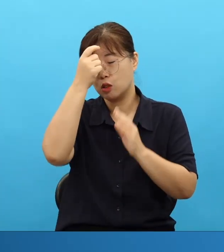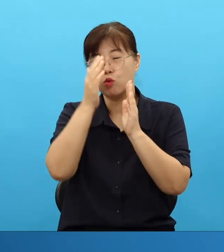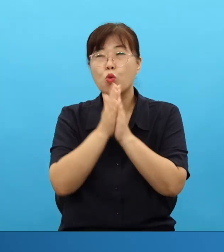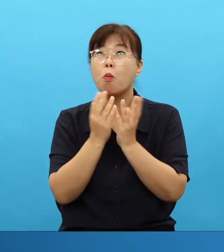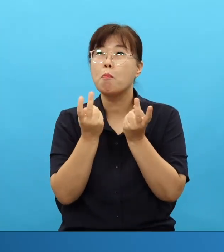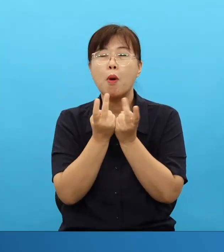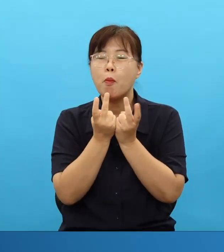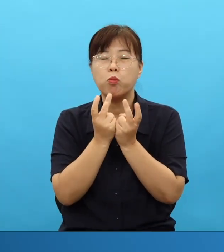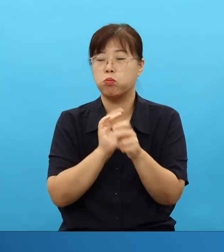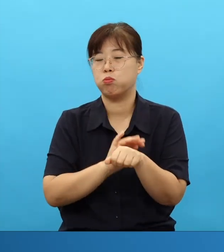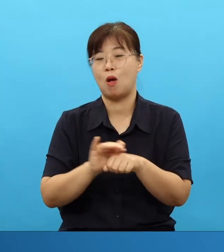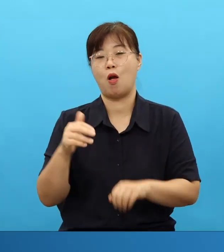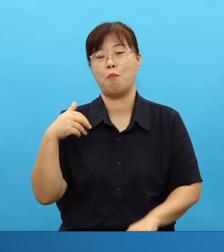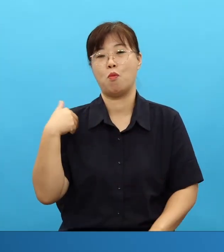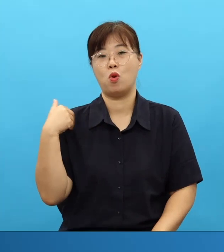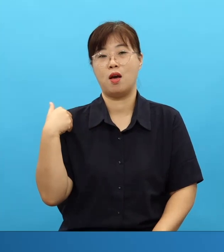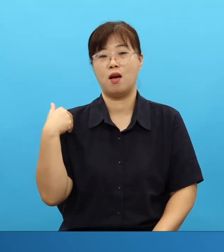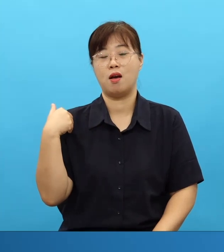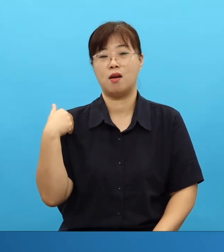몰라요